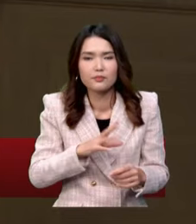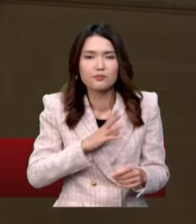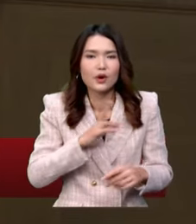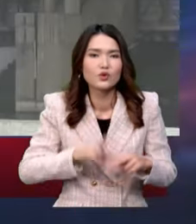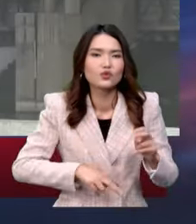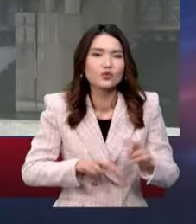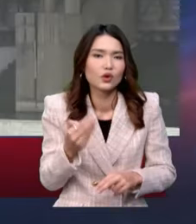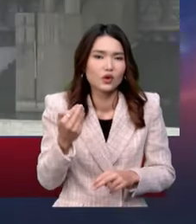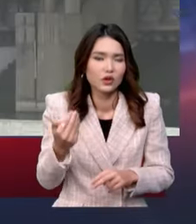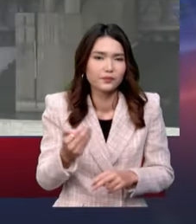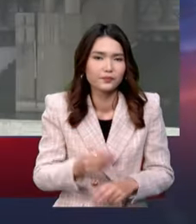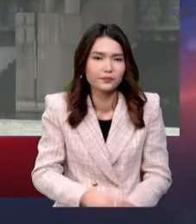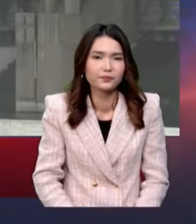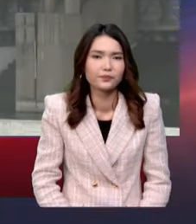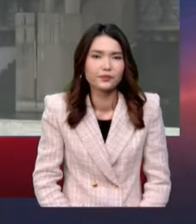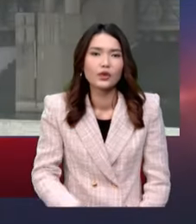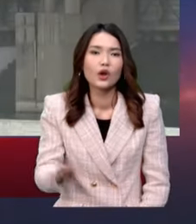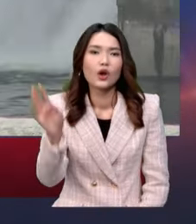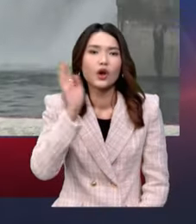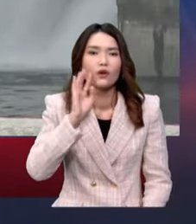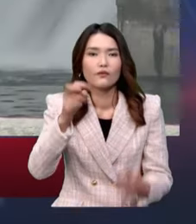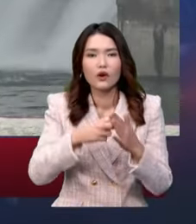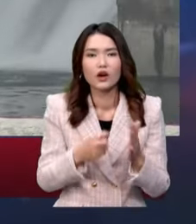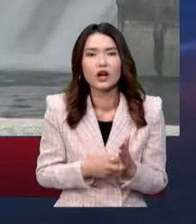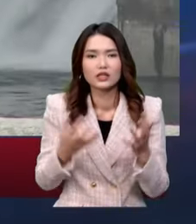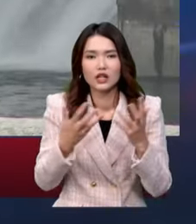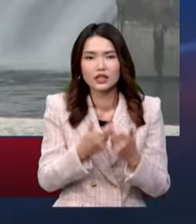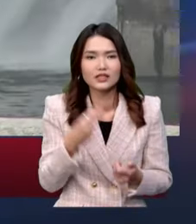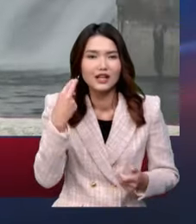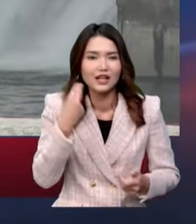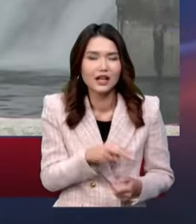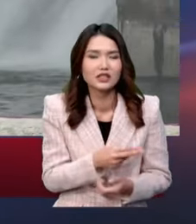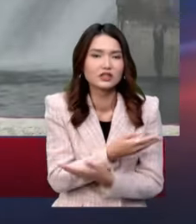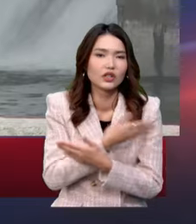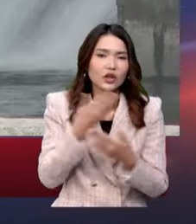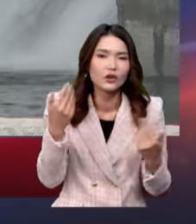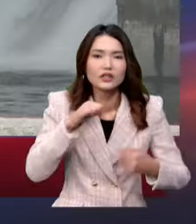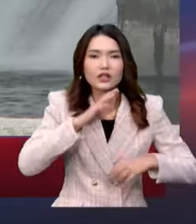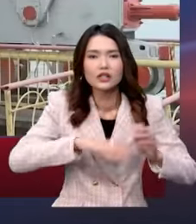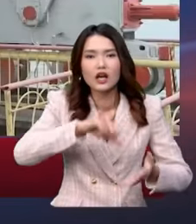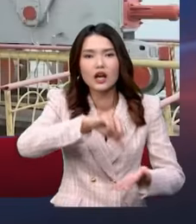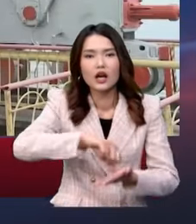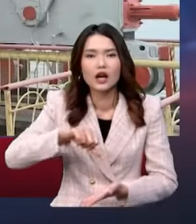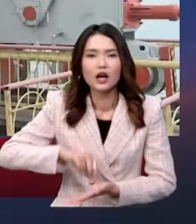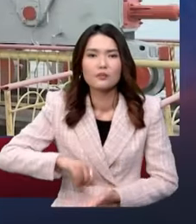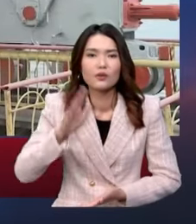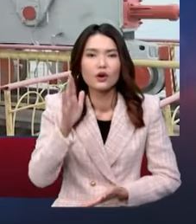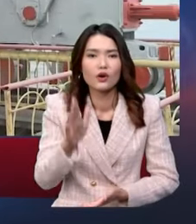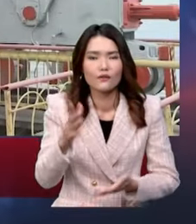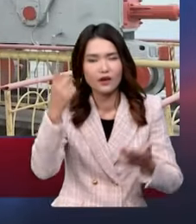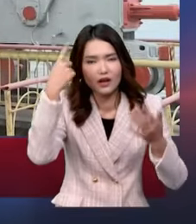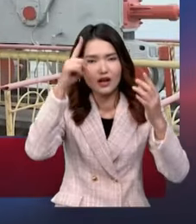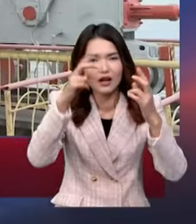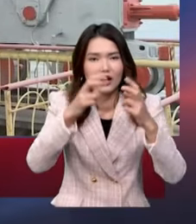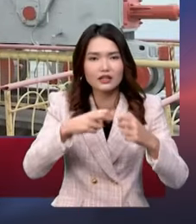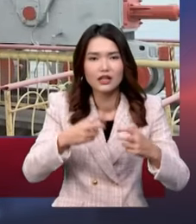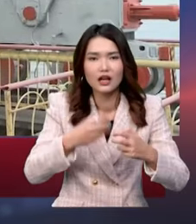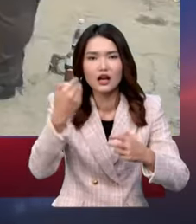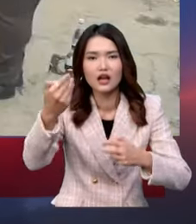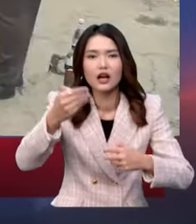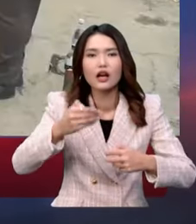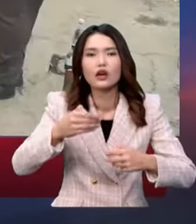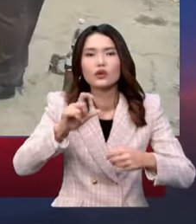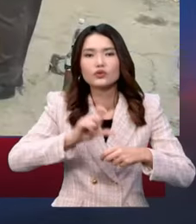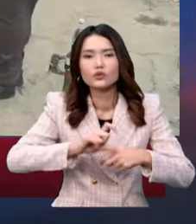строительства. Водный кодекс не считают эффективным и эксперты, которые участвовали в его разработке. По данным